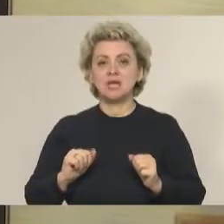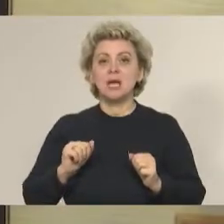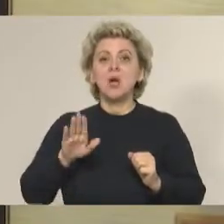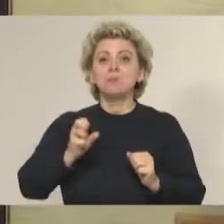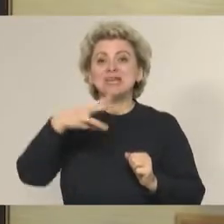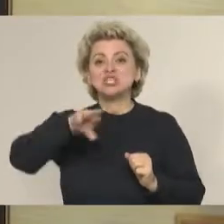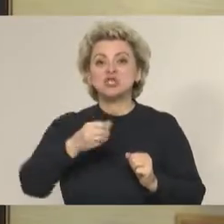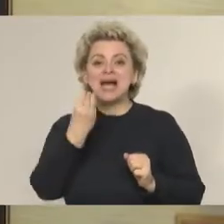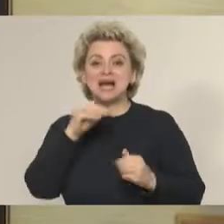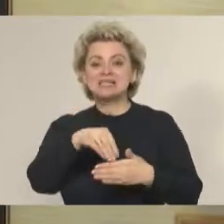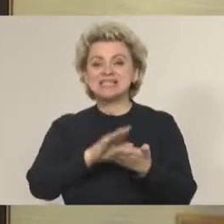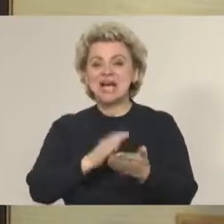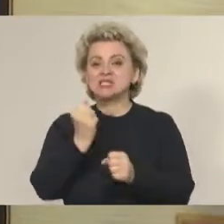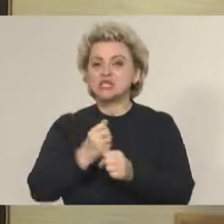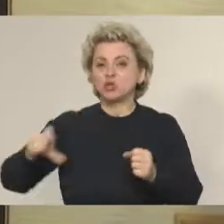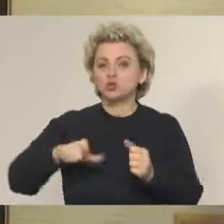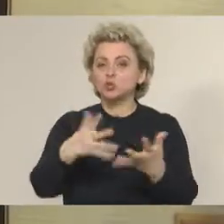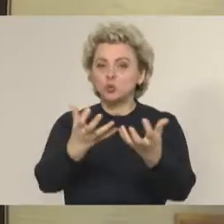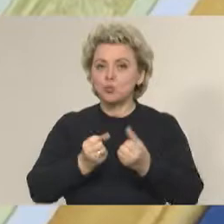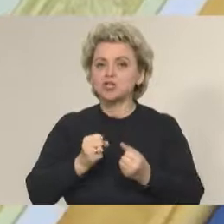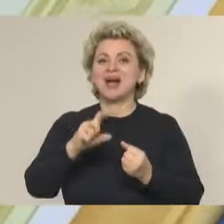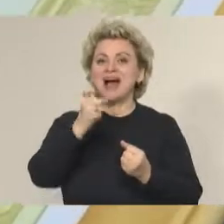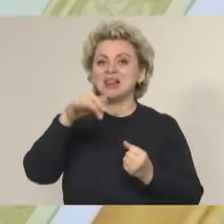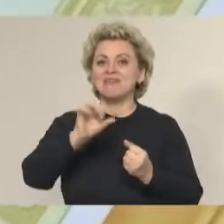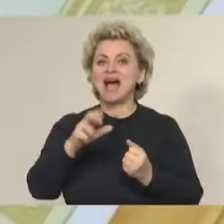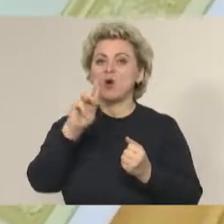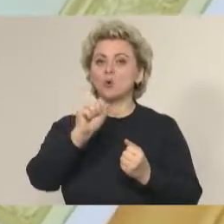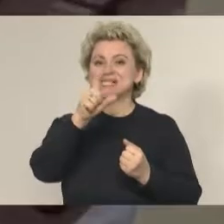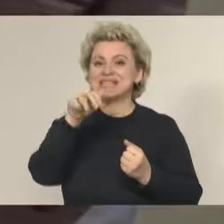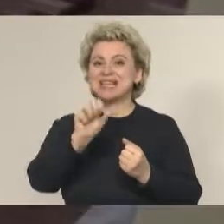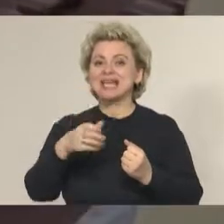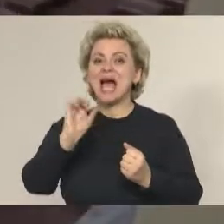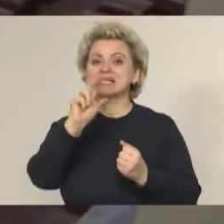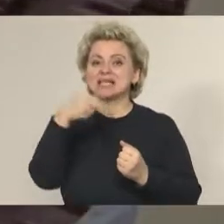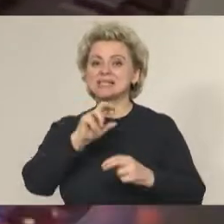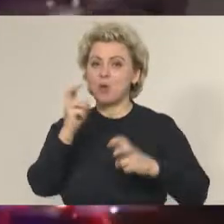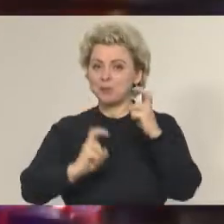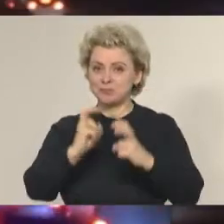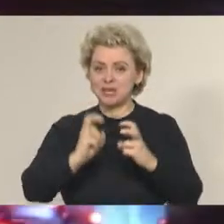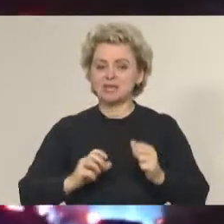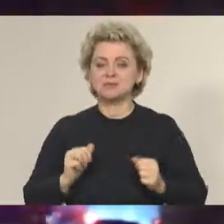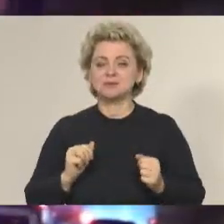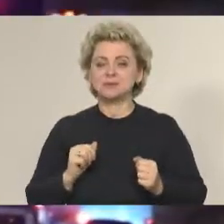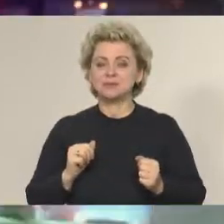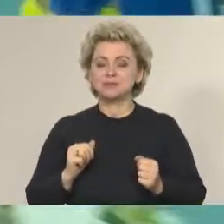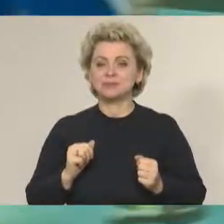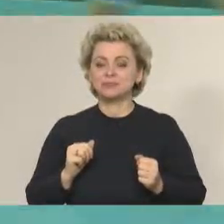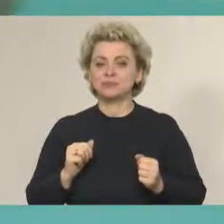Мишкино качество. Знак «Сделано на Дону» получили халва и казинаки аксайского предприятия.